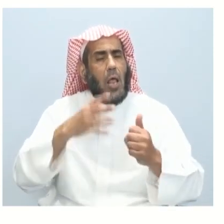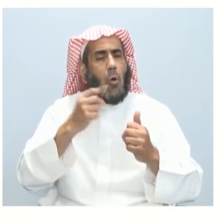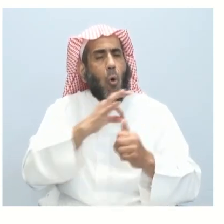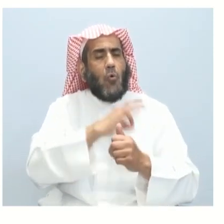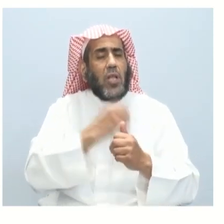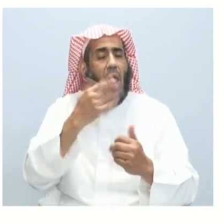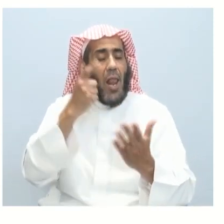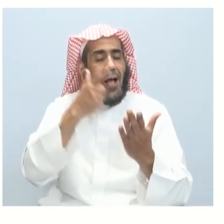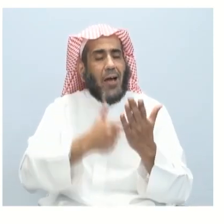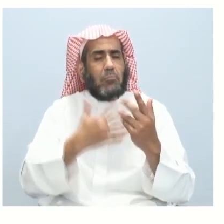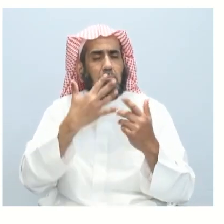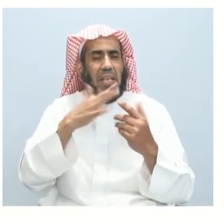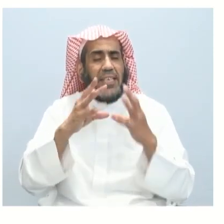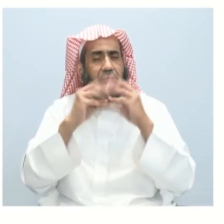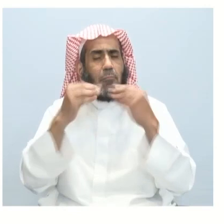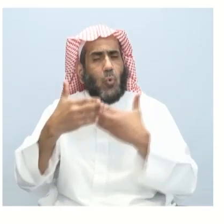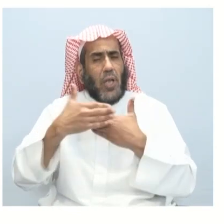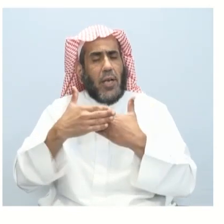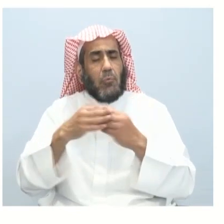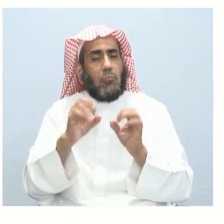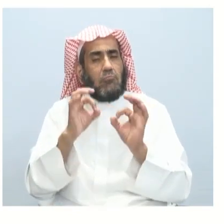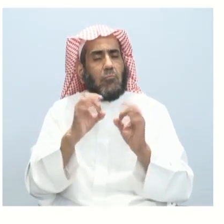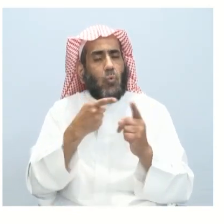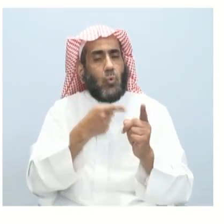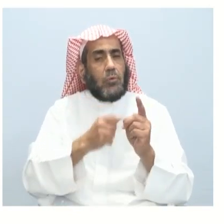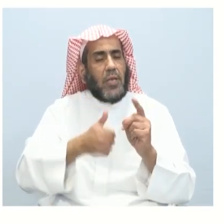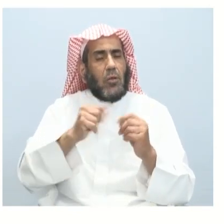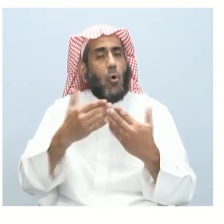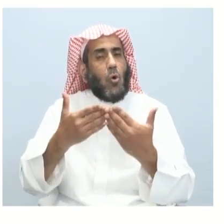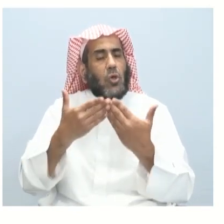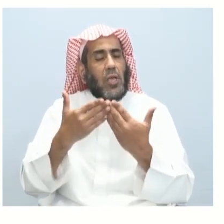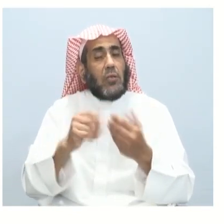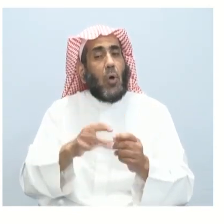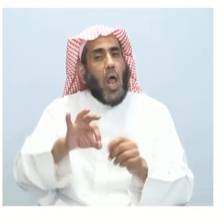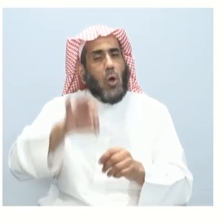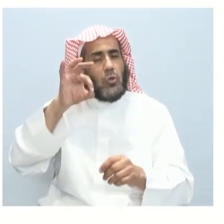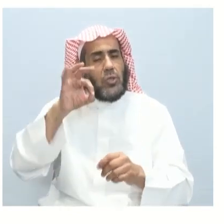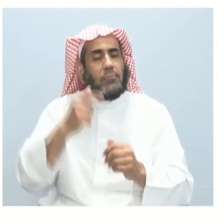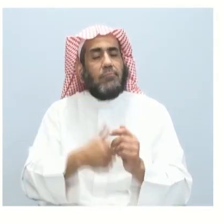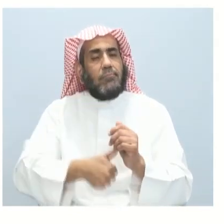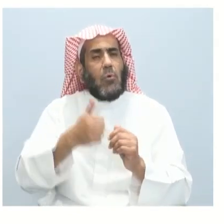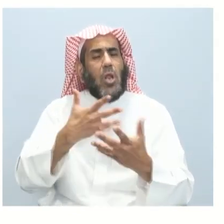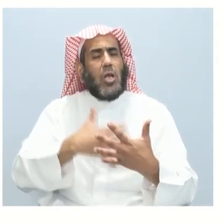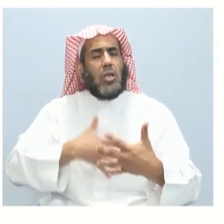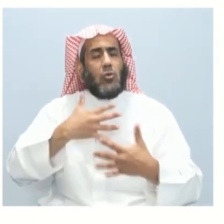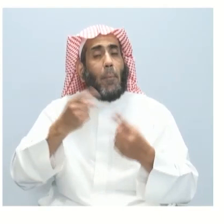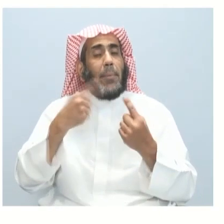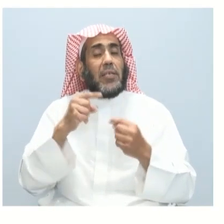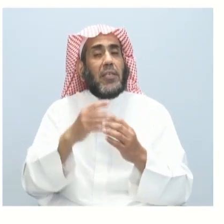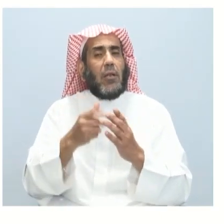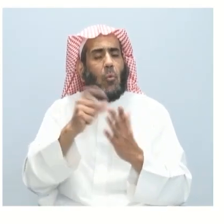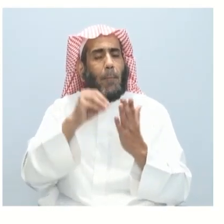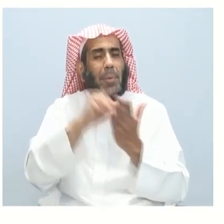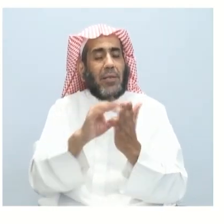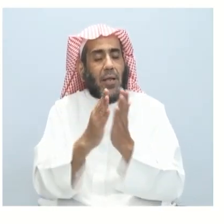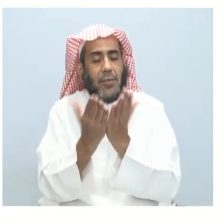كبرى بتيسير فهمه للنص وتقريبه والتنبيه فيه على الجيد والردي ويساعده على حسن الاختيار فكثيرا ما نشعر بحاجتنا ناقد متمكن يضع بين